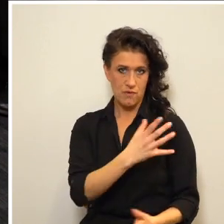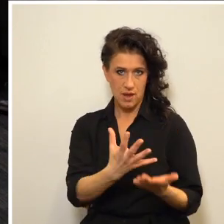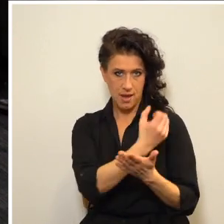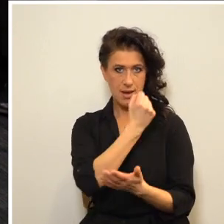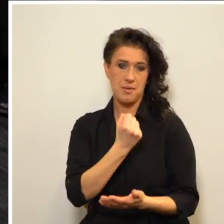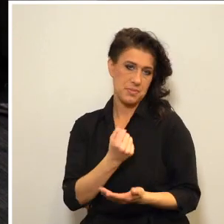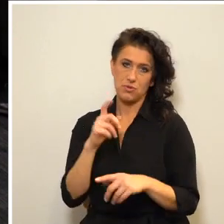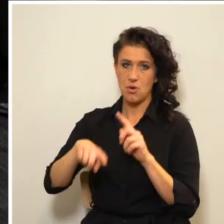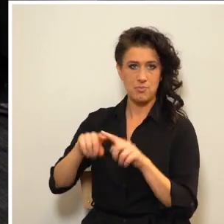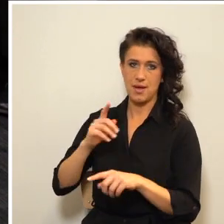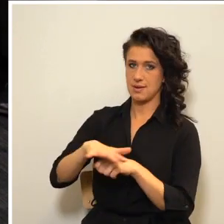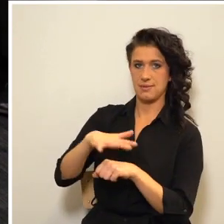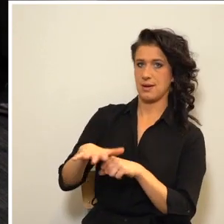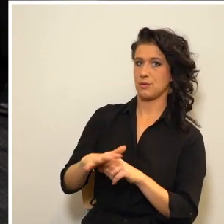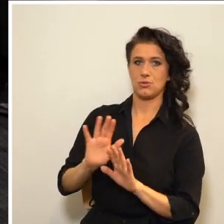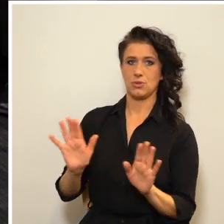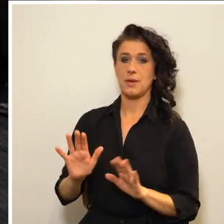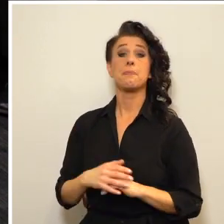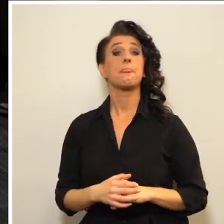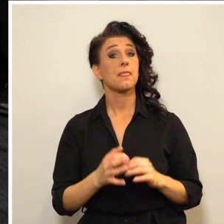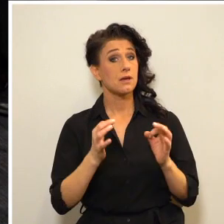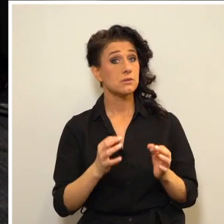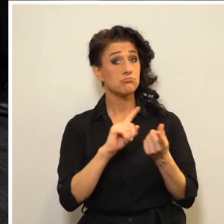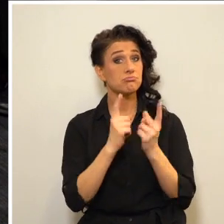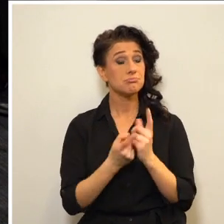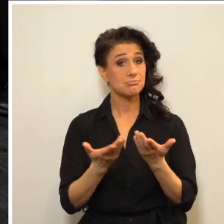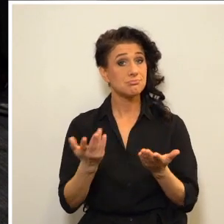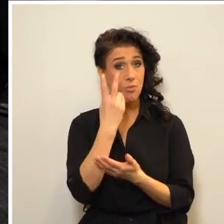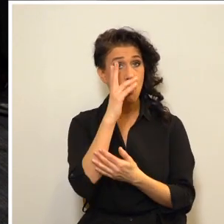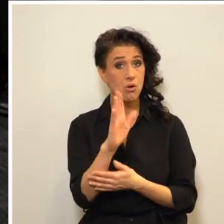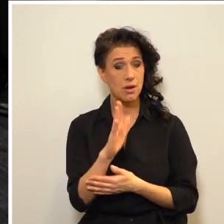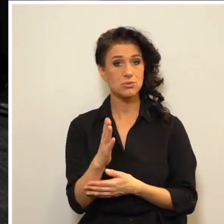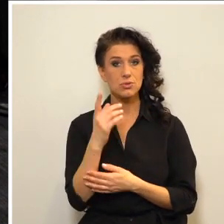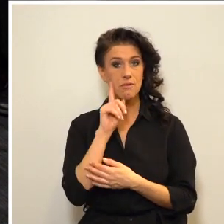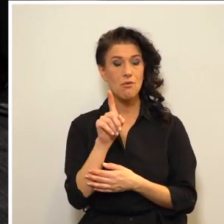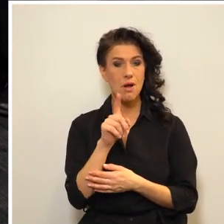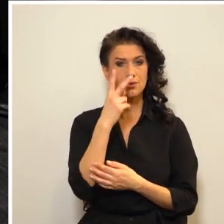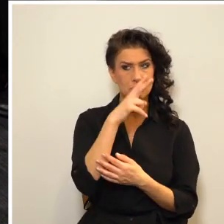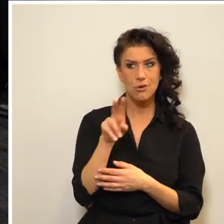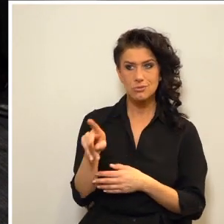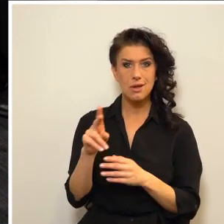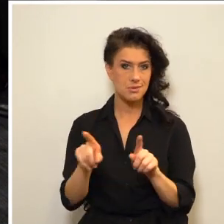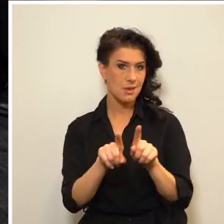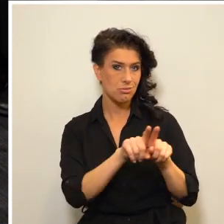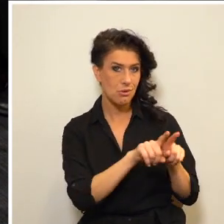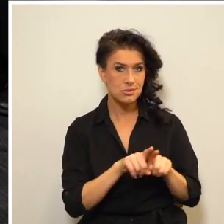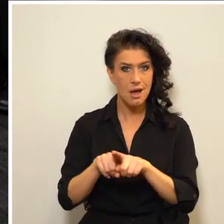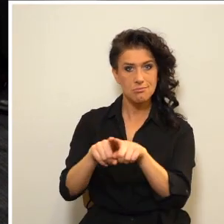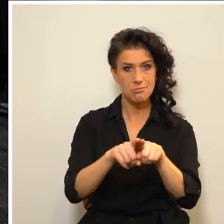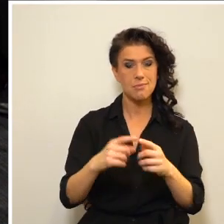pokazuje że takie spotkania jak jak dzisiejsze nasze spotkanie czyli spojrzenie na na tą samą sprawę z różnych